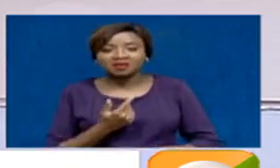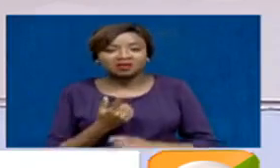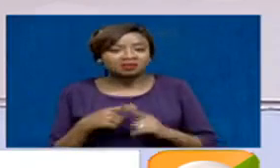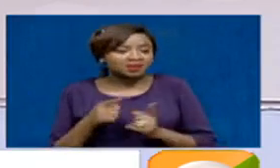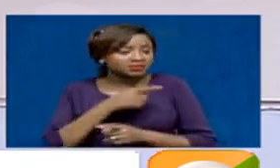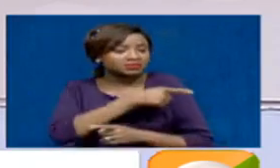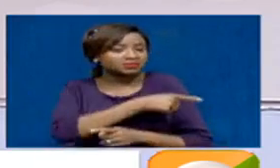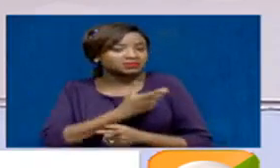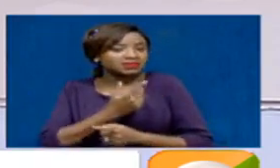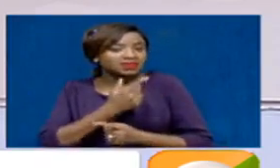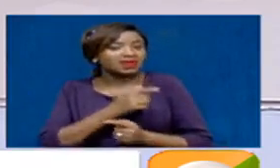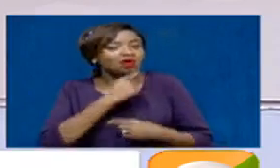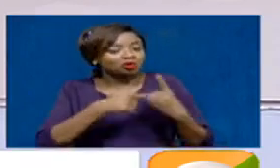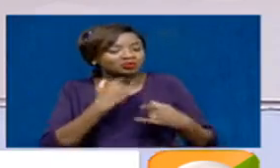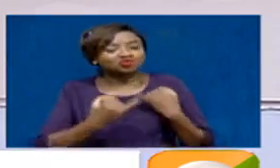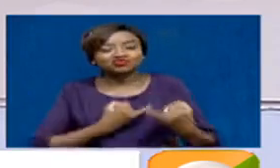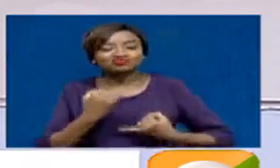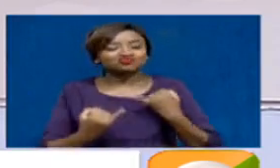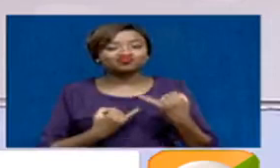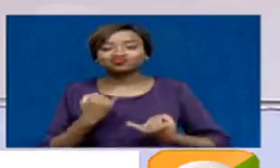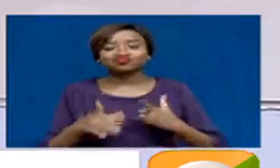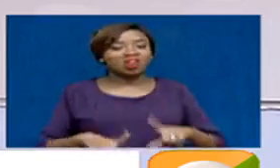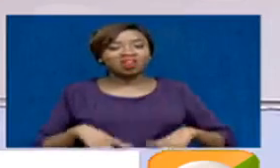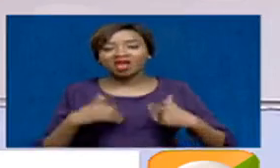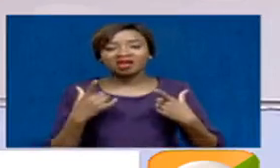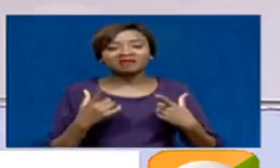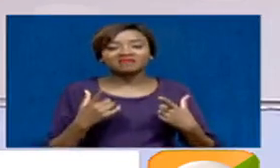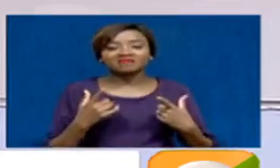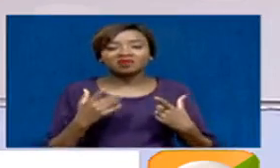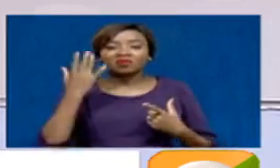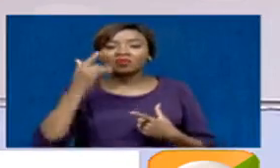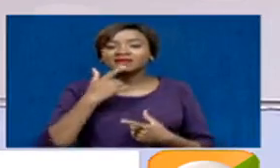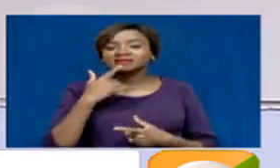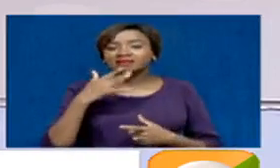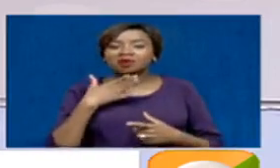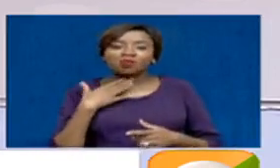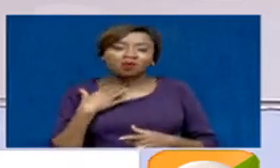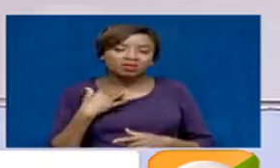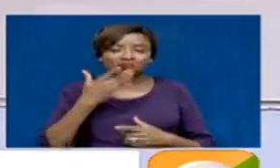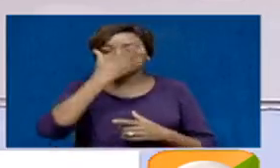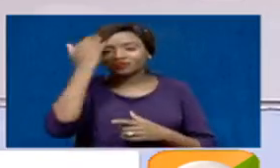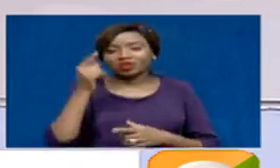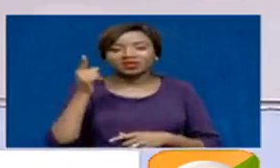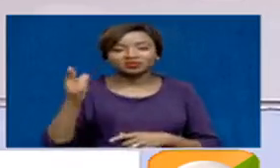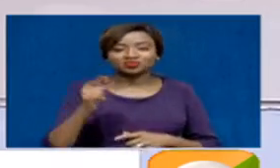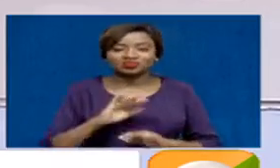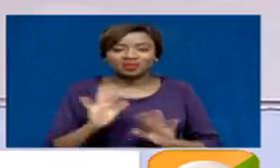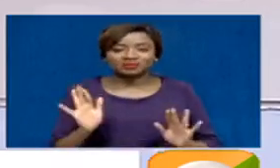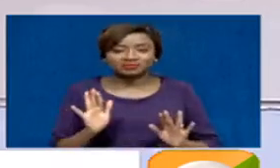uliyemwacha huko nyuma anaponda maisha tu kama kawaida kwa kisingizio cha kupoteza mawazo ya kukukumbuka wewe.